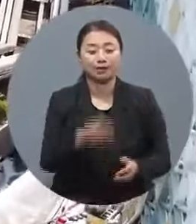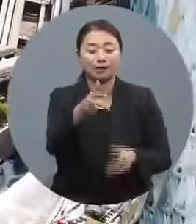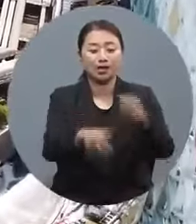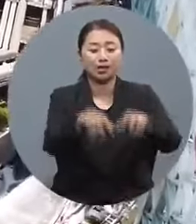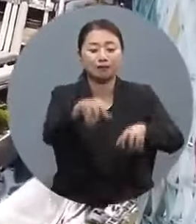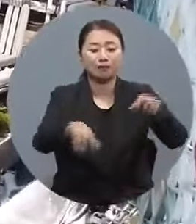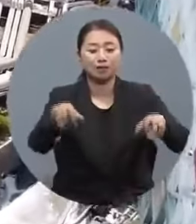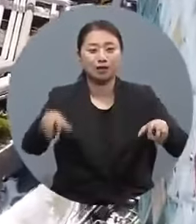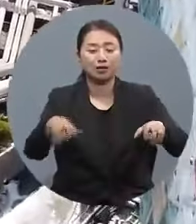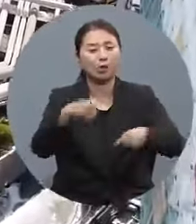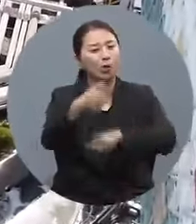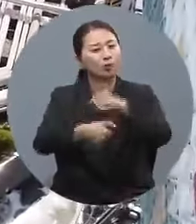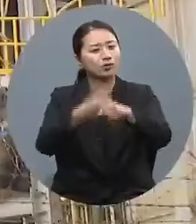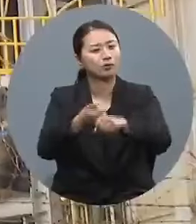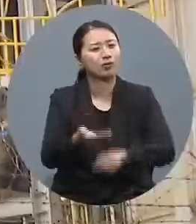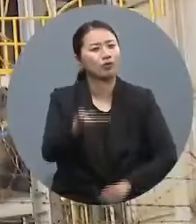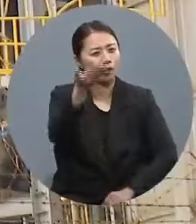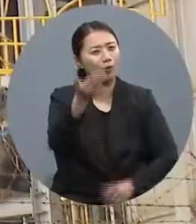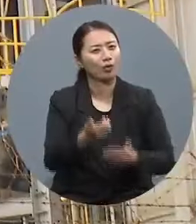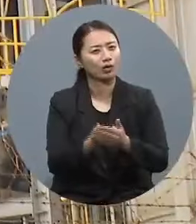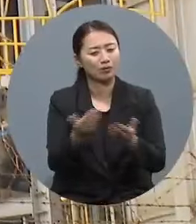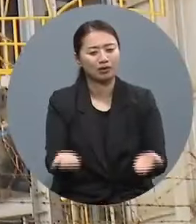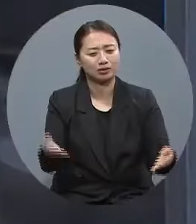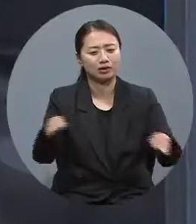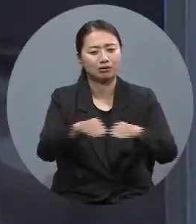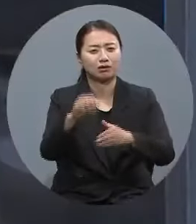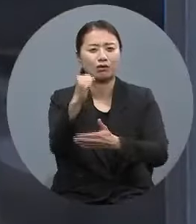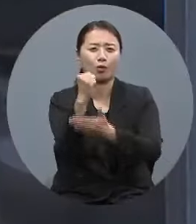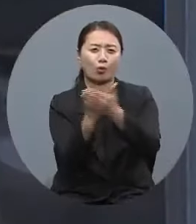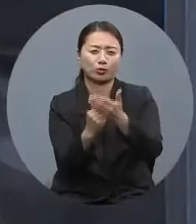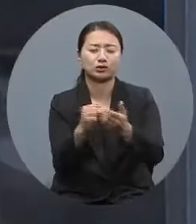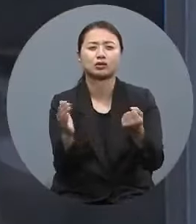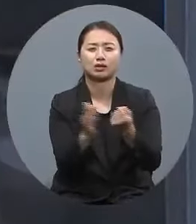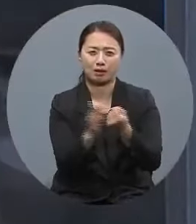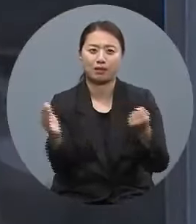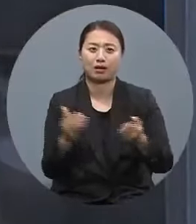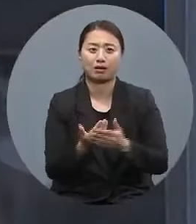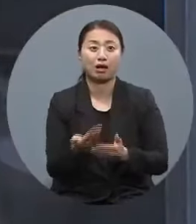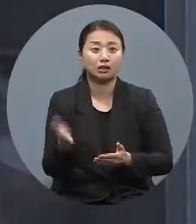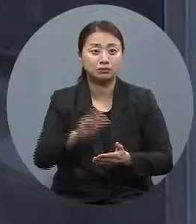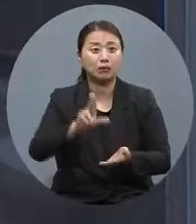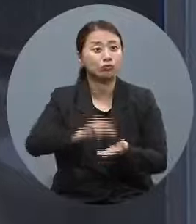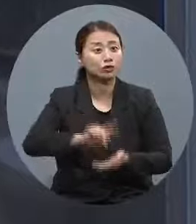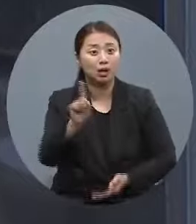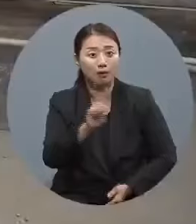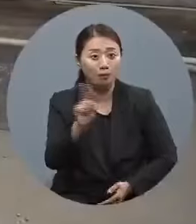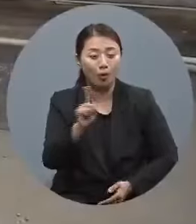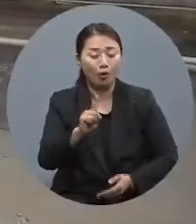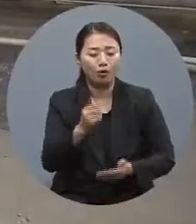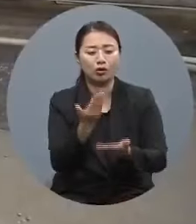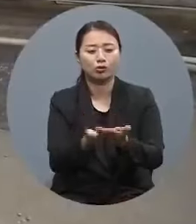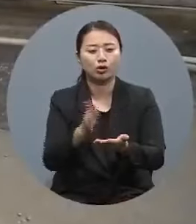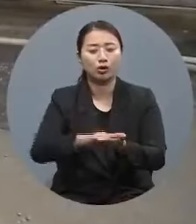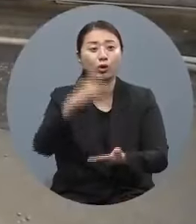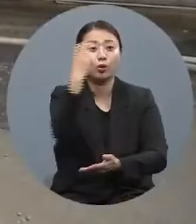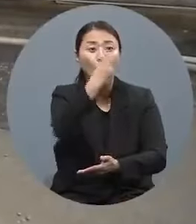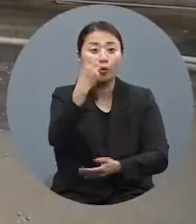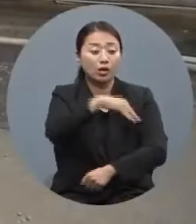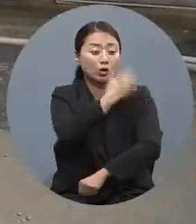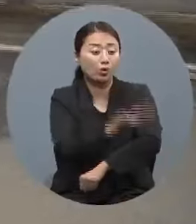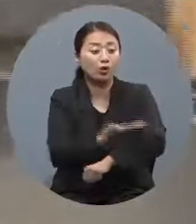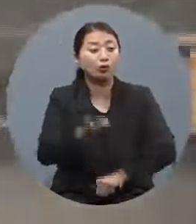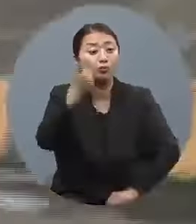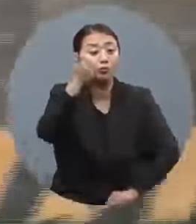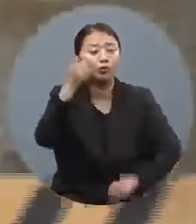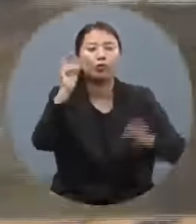산업단지가 조성한 지 길게는 50년이 넘어 시설이 너무 낡은 게 주된 원인인데 문제는 이렇게 낡은 설비를 관리할 권한이